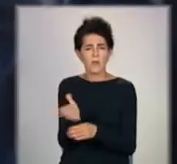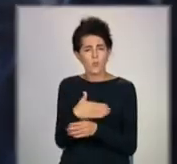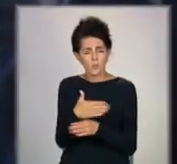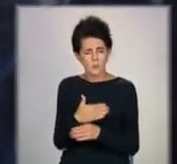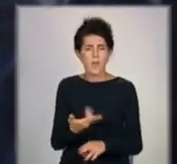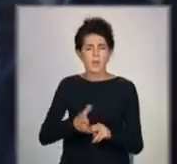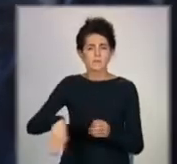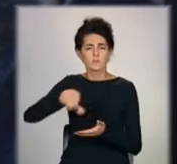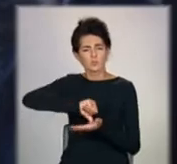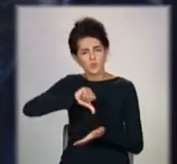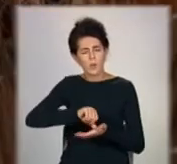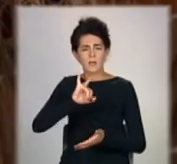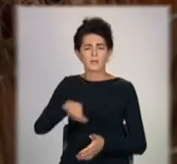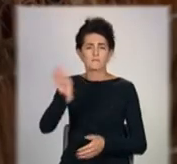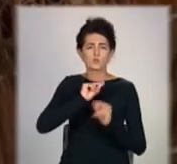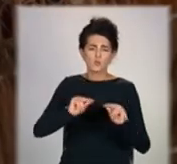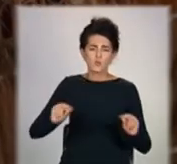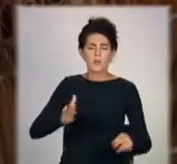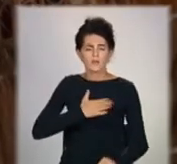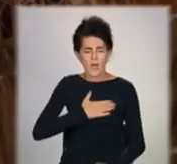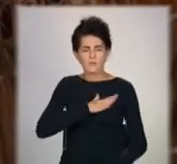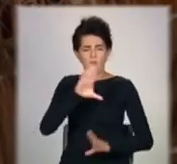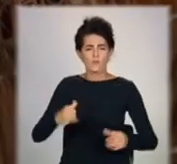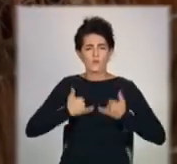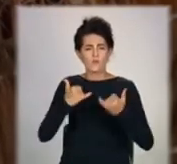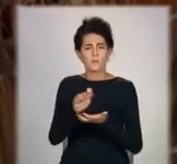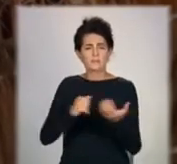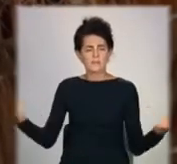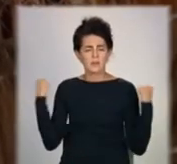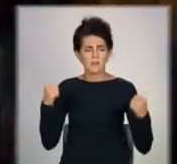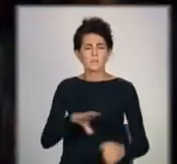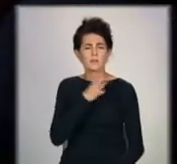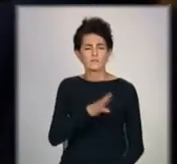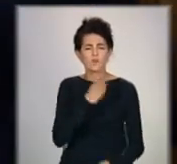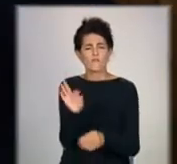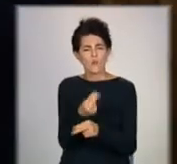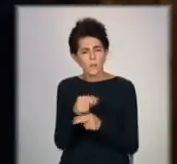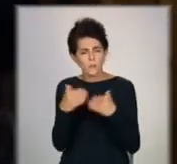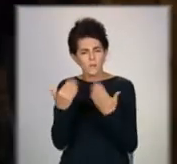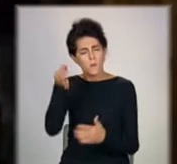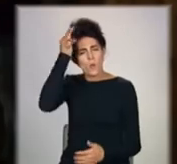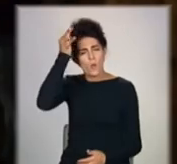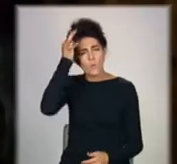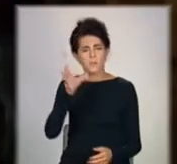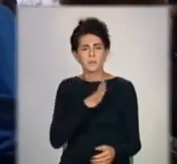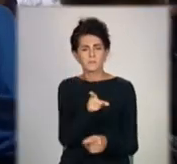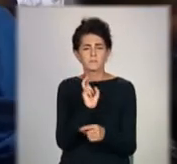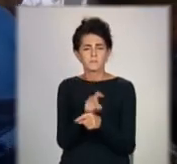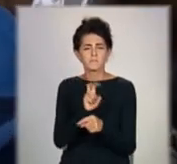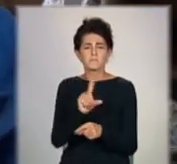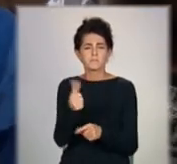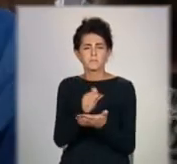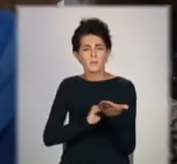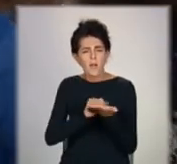їхніх наставників, віддати шану заслуженому тренеру прийшли й колишні вихованці. Володимир згадує, як ходив на перші